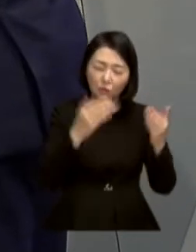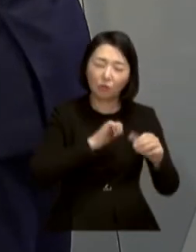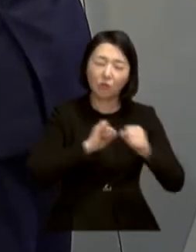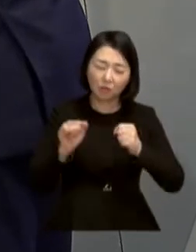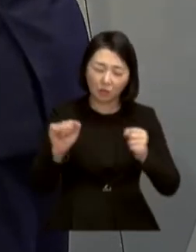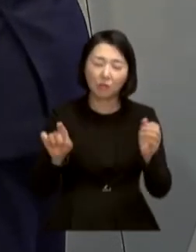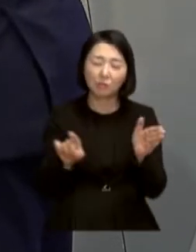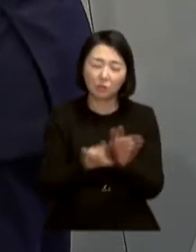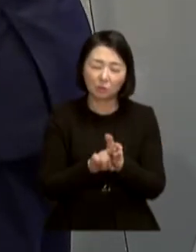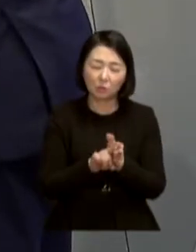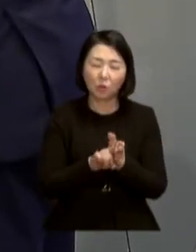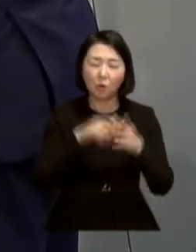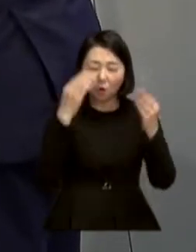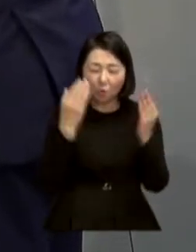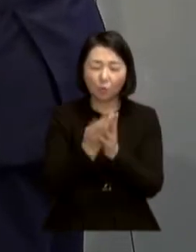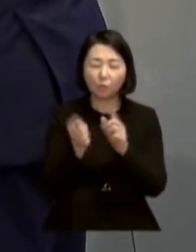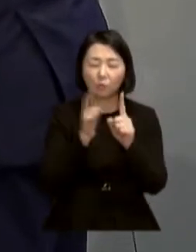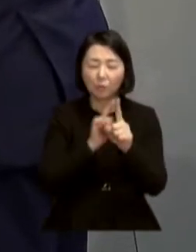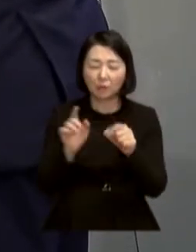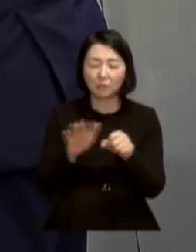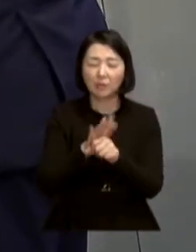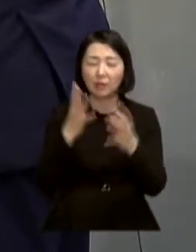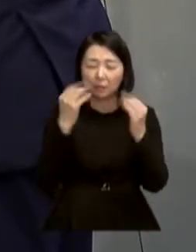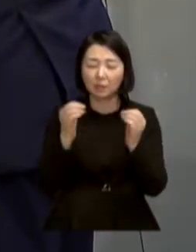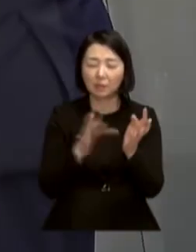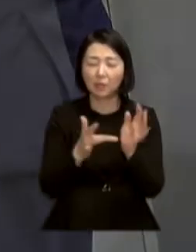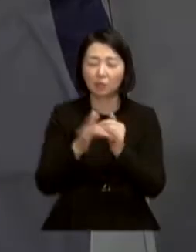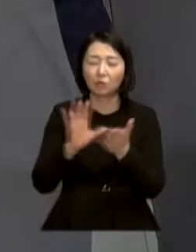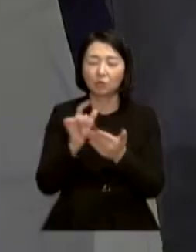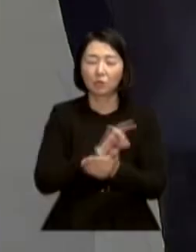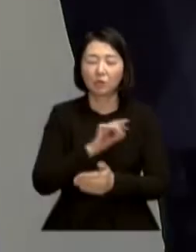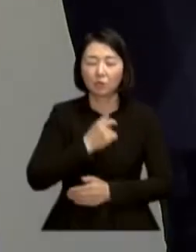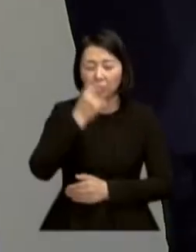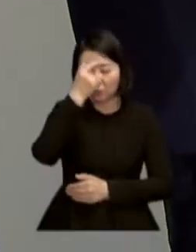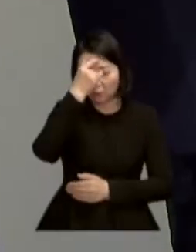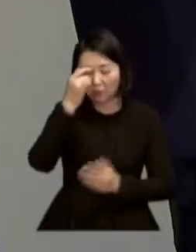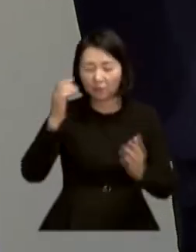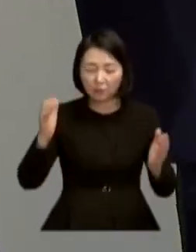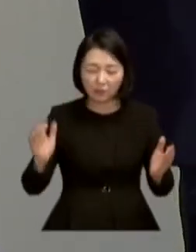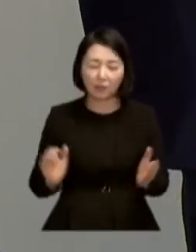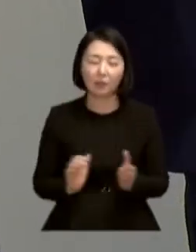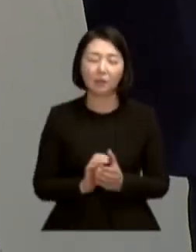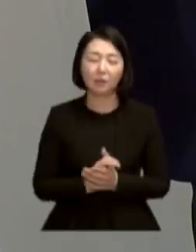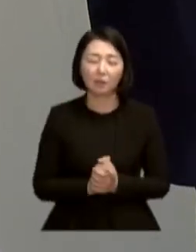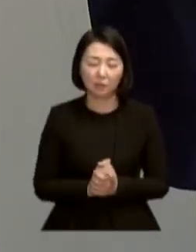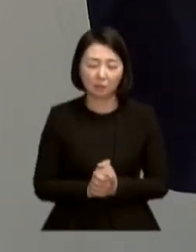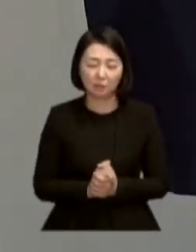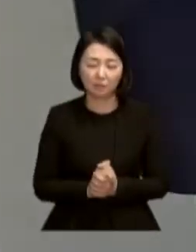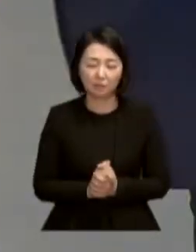말씀 사랑이 많으신 예수 그리스도 이름으로 간절히 기도드립니다. 아멘. 아멘.